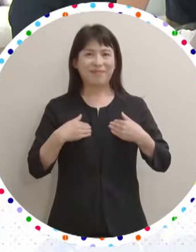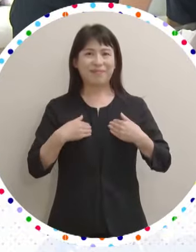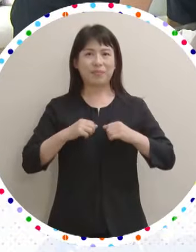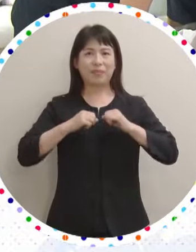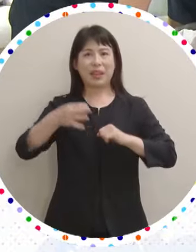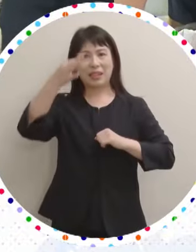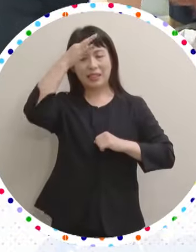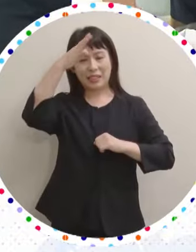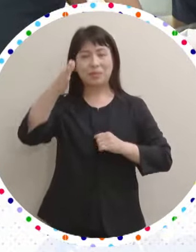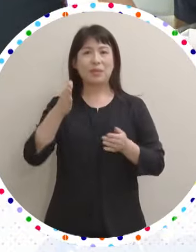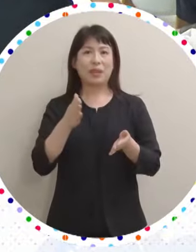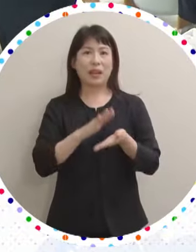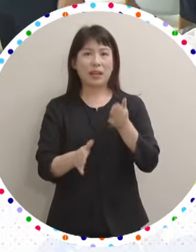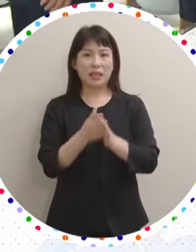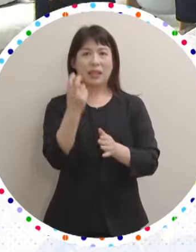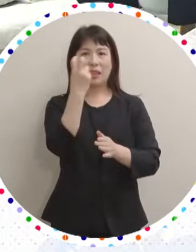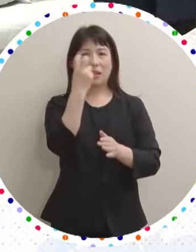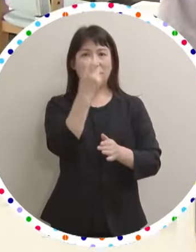りがいも再確認できますね。